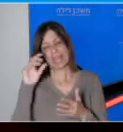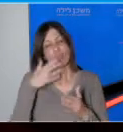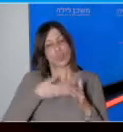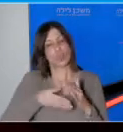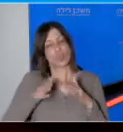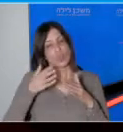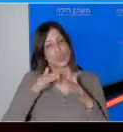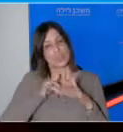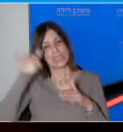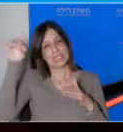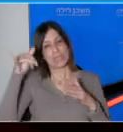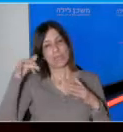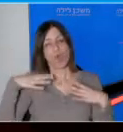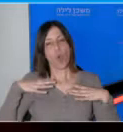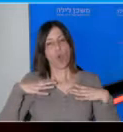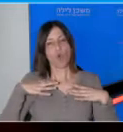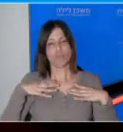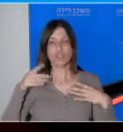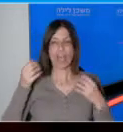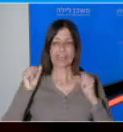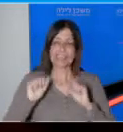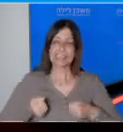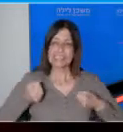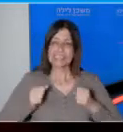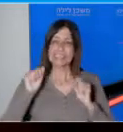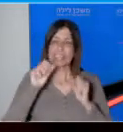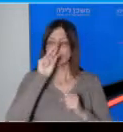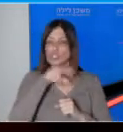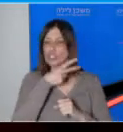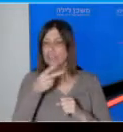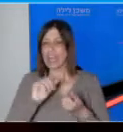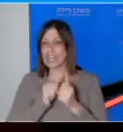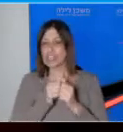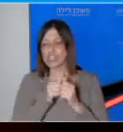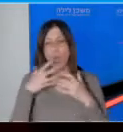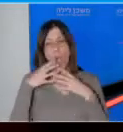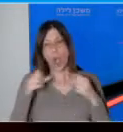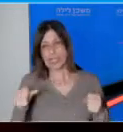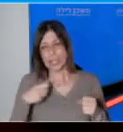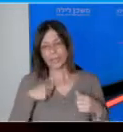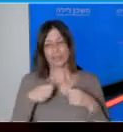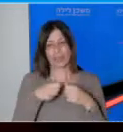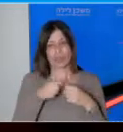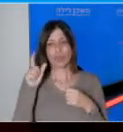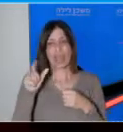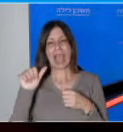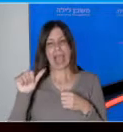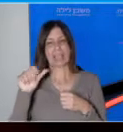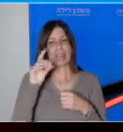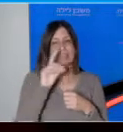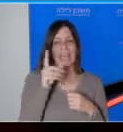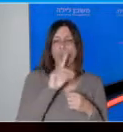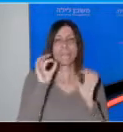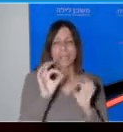סקי בשוויץ, או באוסטריה. כן, אני חייבת להגיד שהקישור לאריה דרי, שגם אני עשיתי אותו, אני מודה, הוא לא